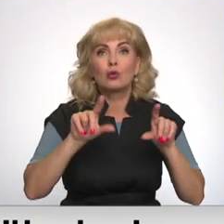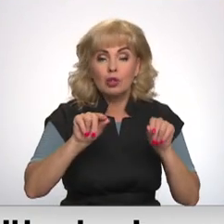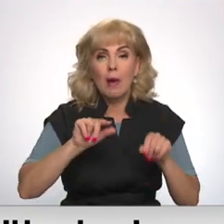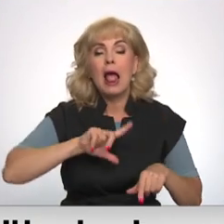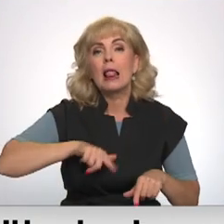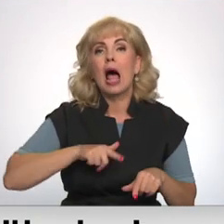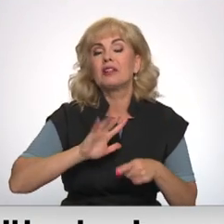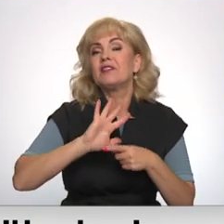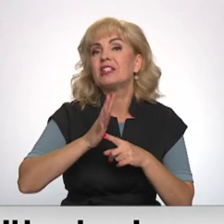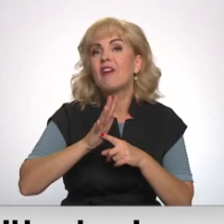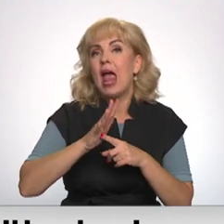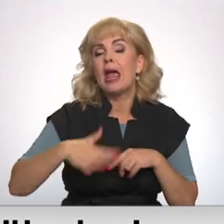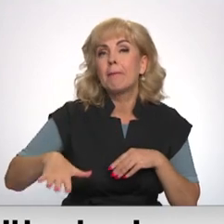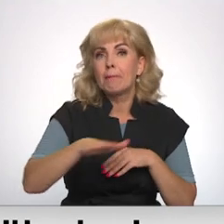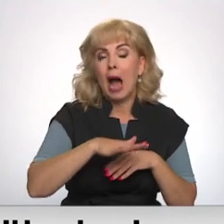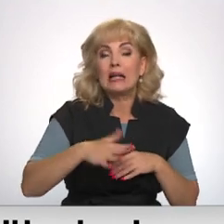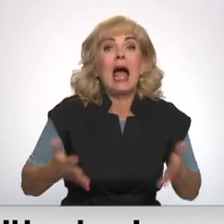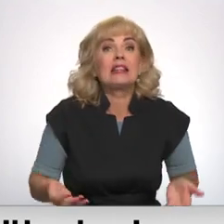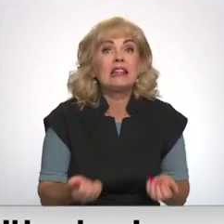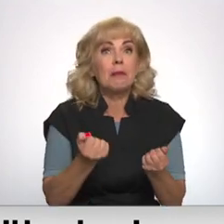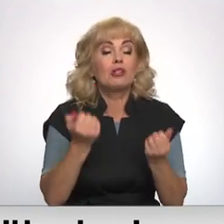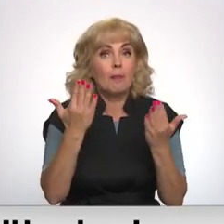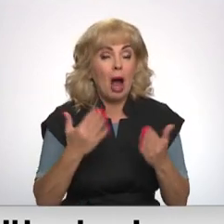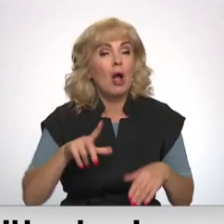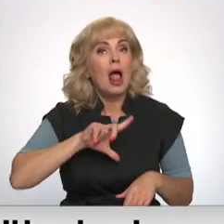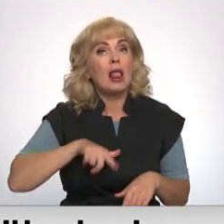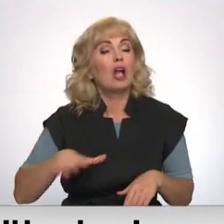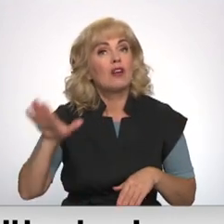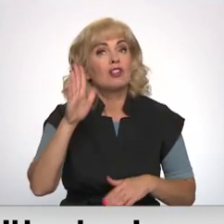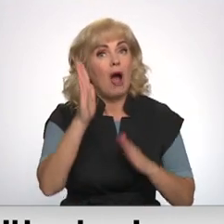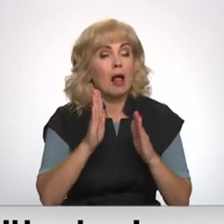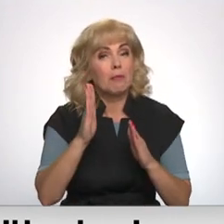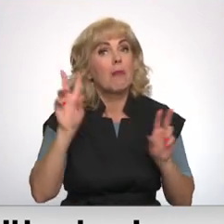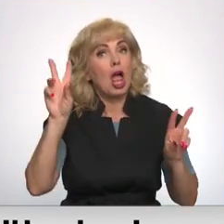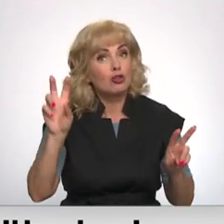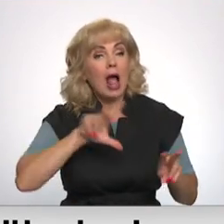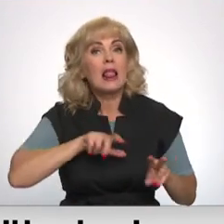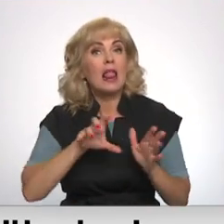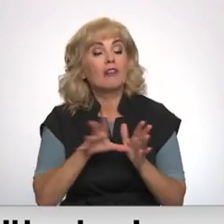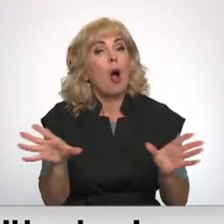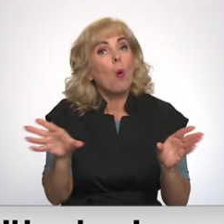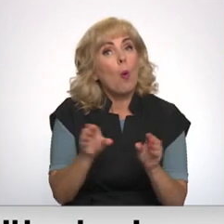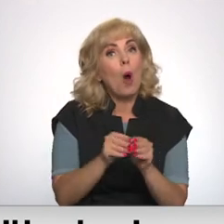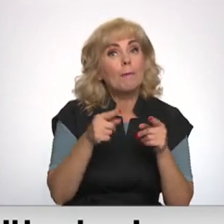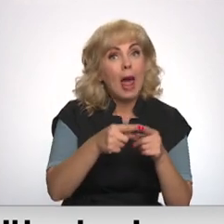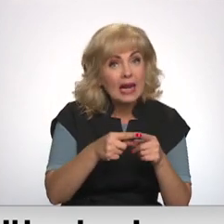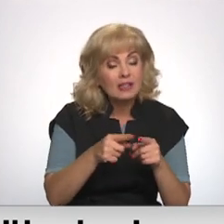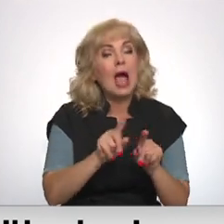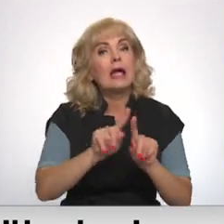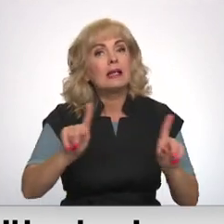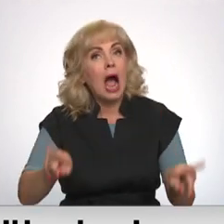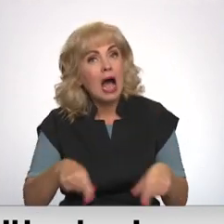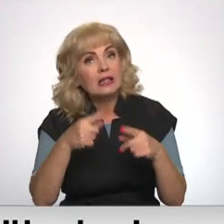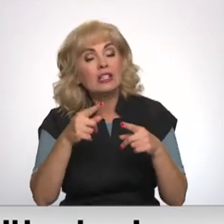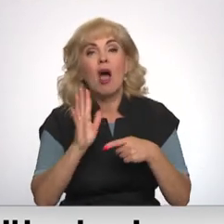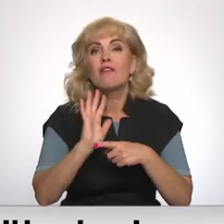vēja parki dibināšanas pasākumu. Tas ir Latvijas valsts mežu un Latvenergo kopuzņēmums. Mērķis ir attīstīt strateģiskās nozīmes